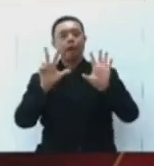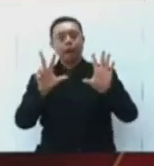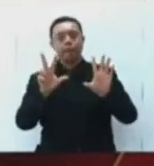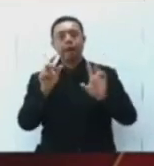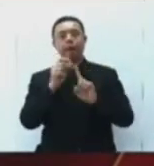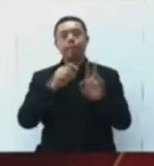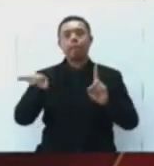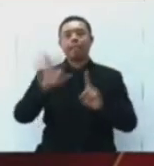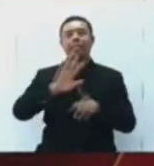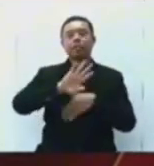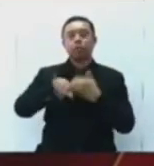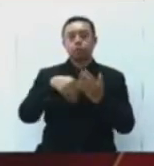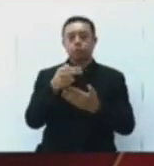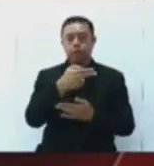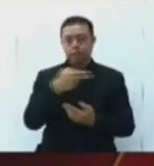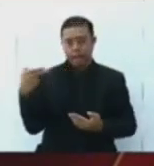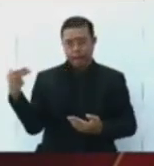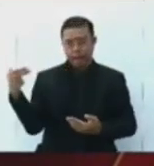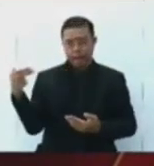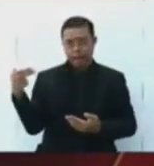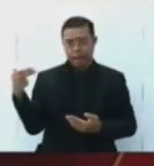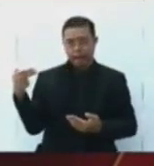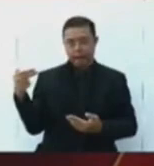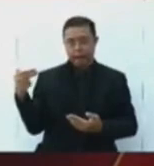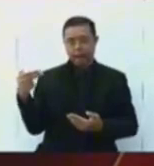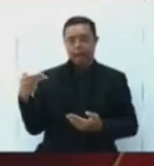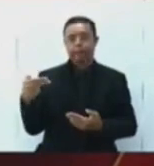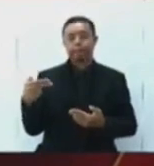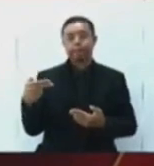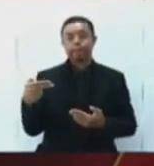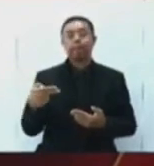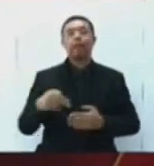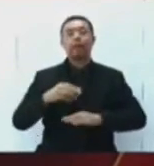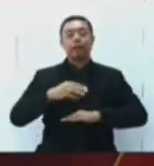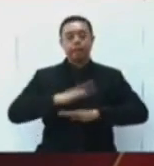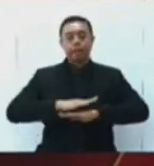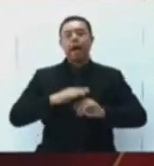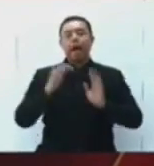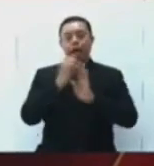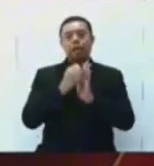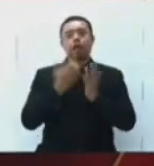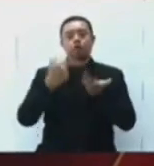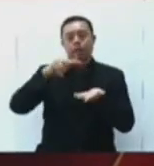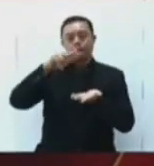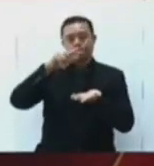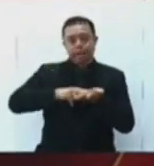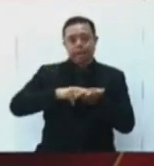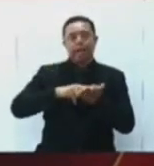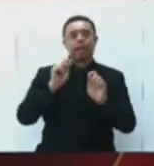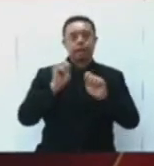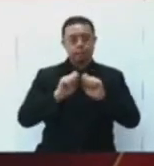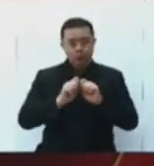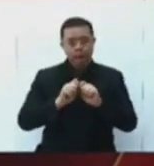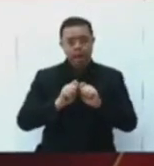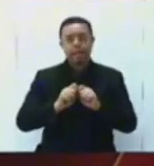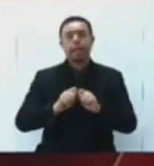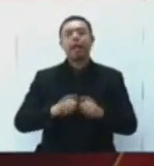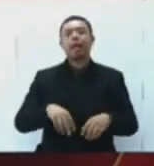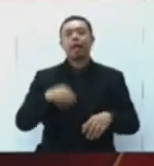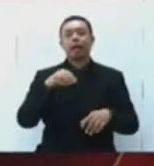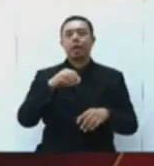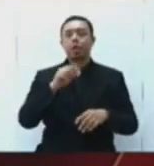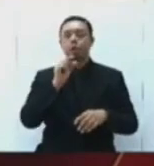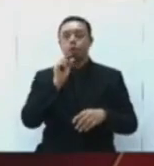38 provinsi di Indonesia demikian berita acara ini dibuat dalam